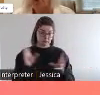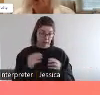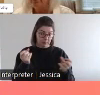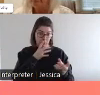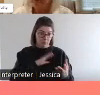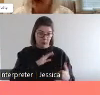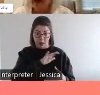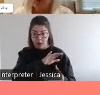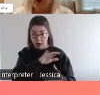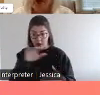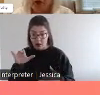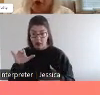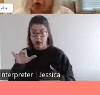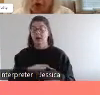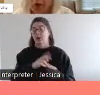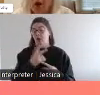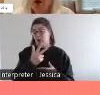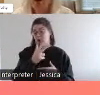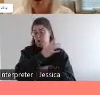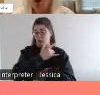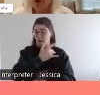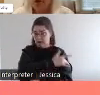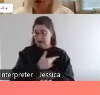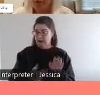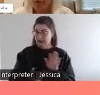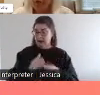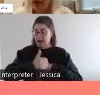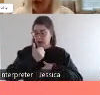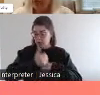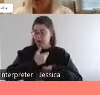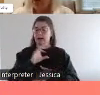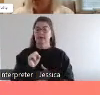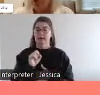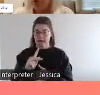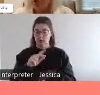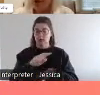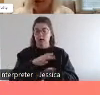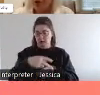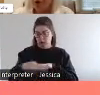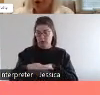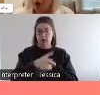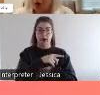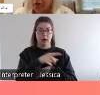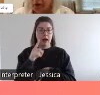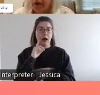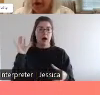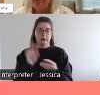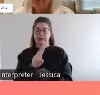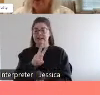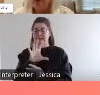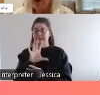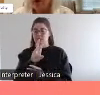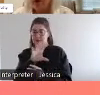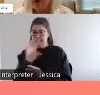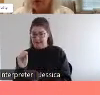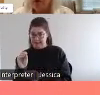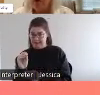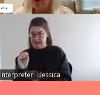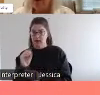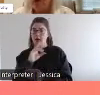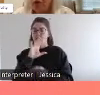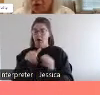à 665 femmes de l'Alberta, la Saskatchewan, du Manitoba, toutes ayant été maltraitées par des partenaires